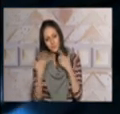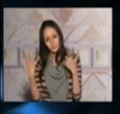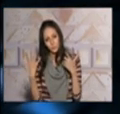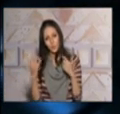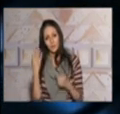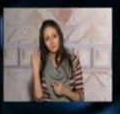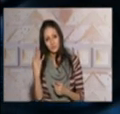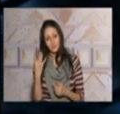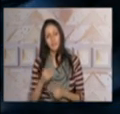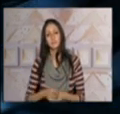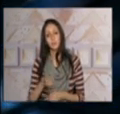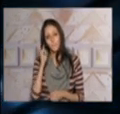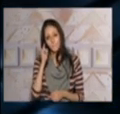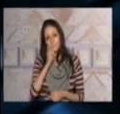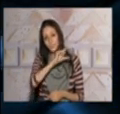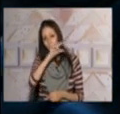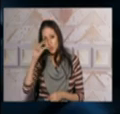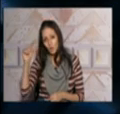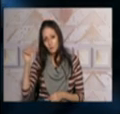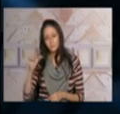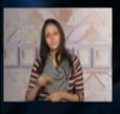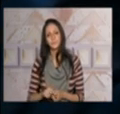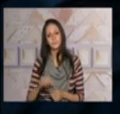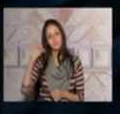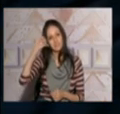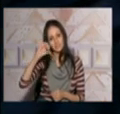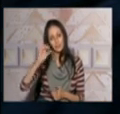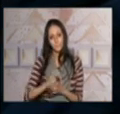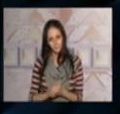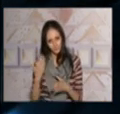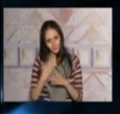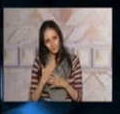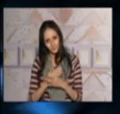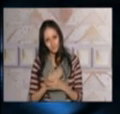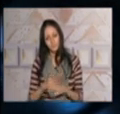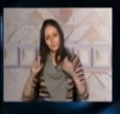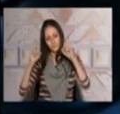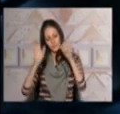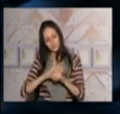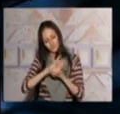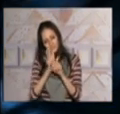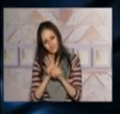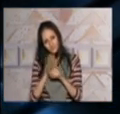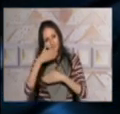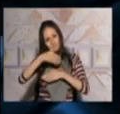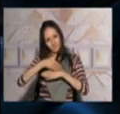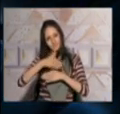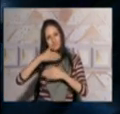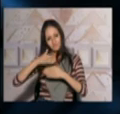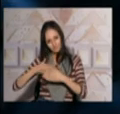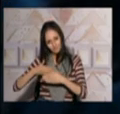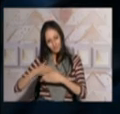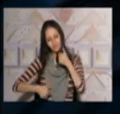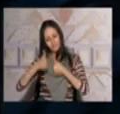شهر سبتمبر كل عام، لكن بسبب يعني ظروف جائحة كورونا وتأخر الامتحانات